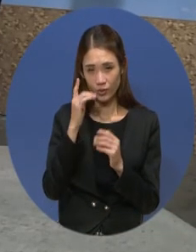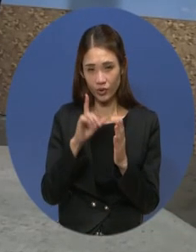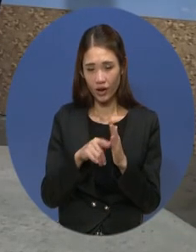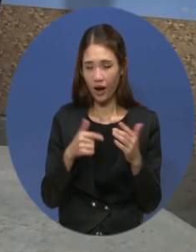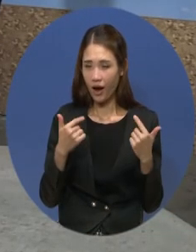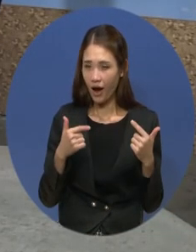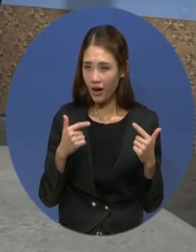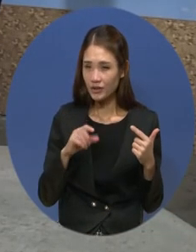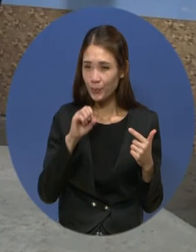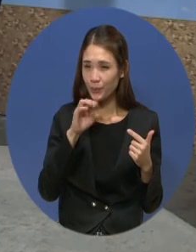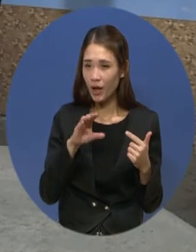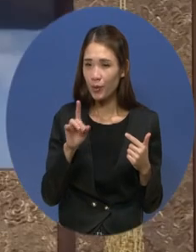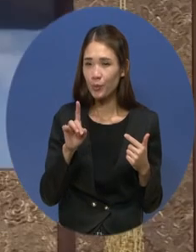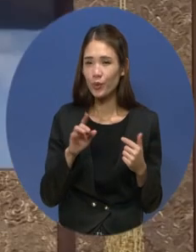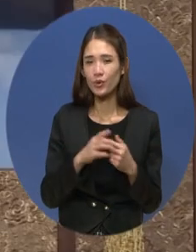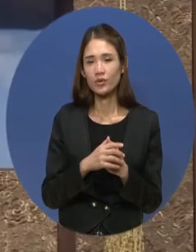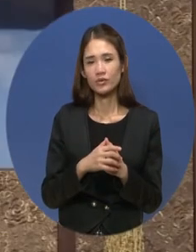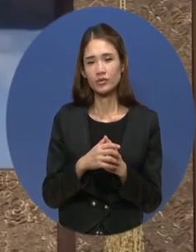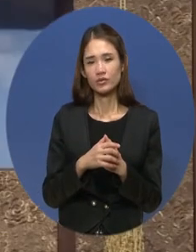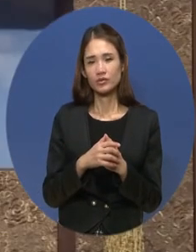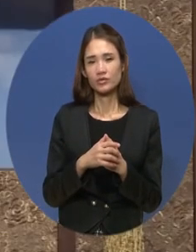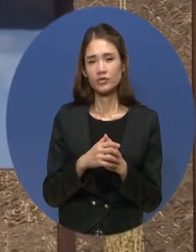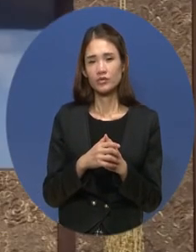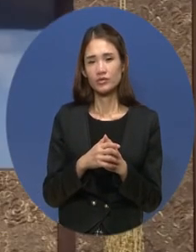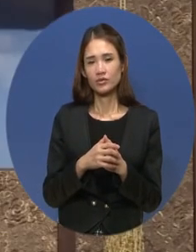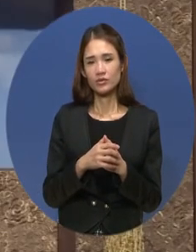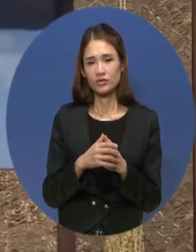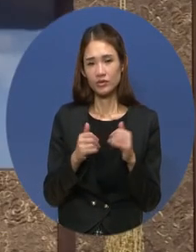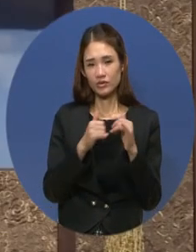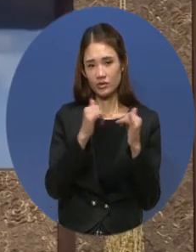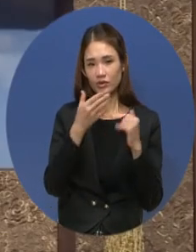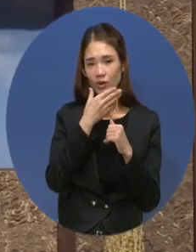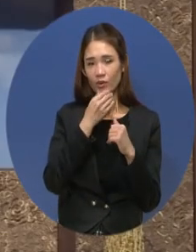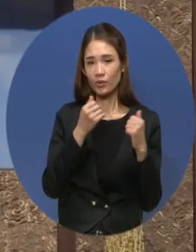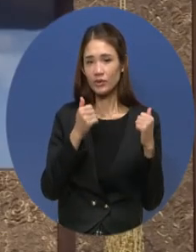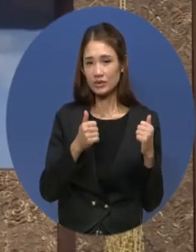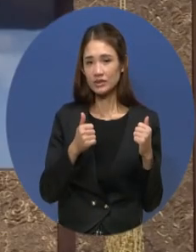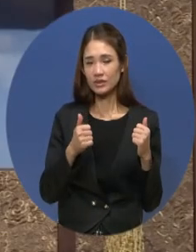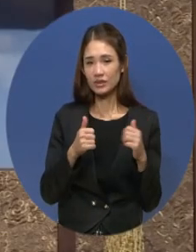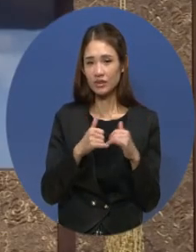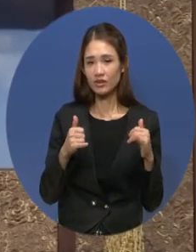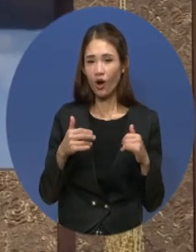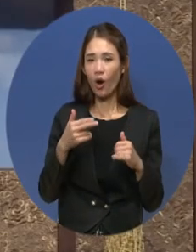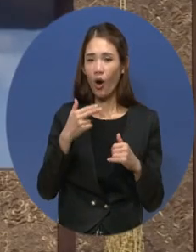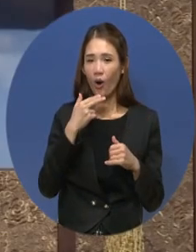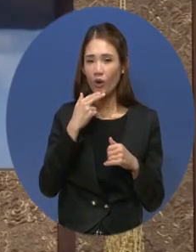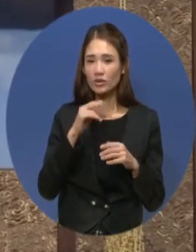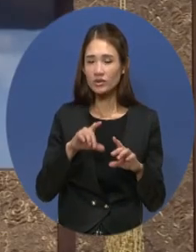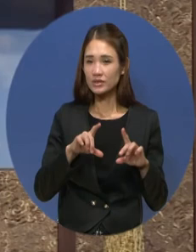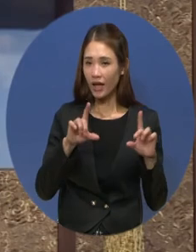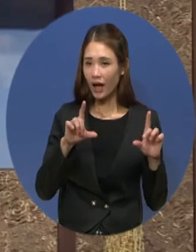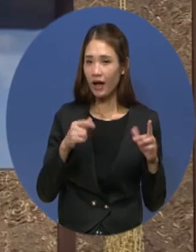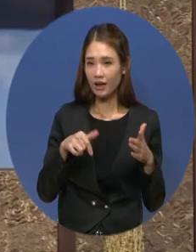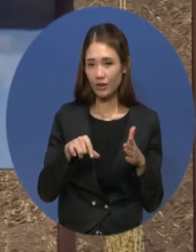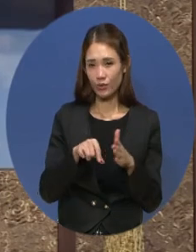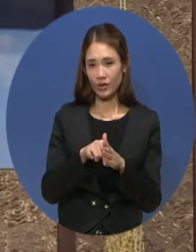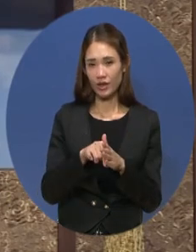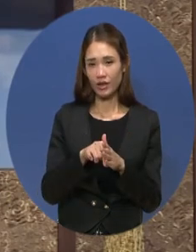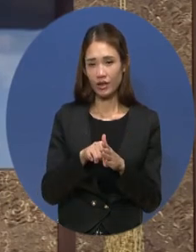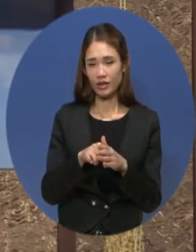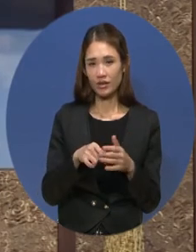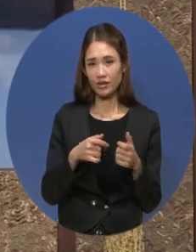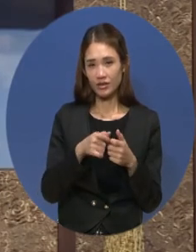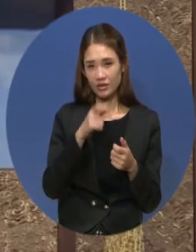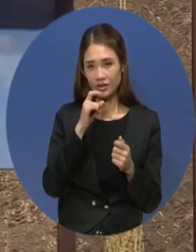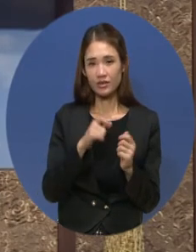때도 어 항 상 얘기했던 게 사회 복사 사회복지사가 없어지는 나를 위하여 아한